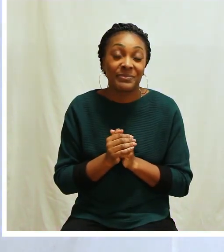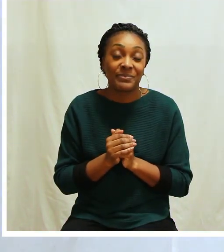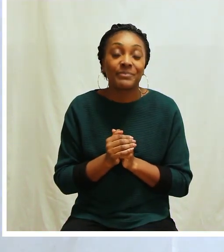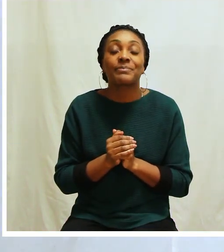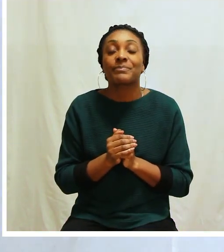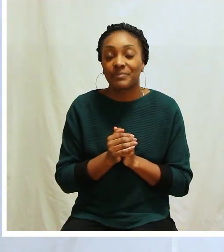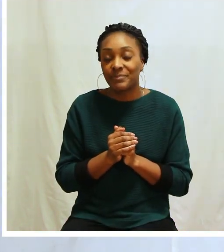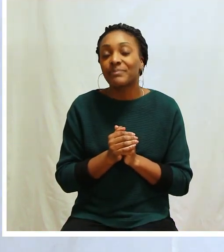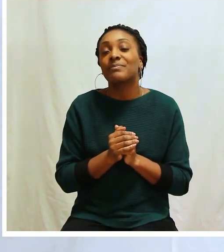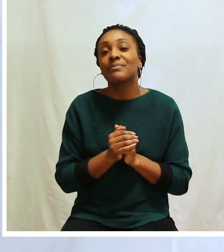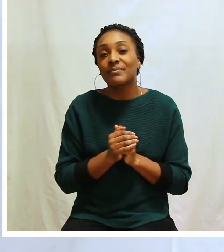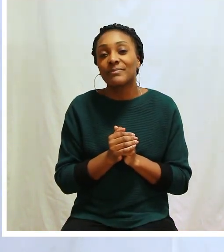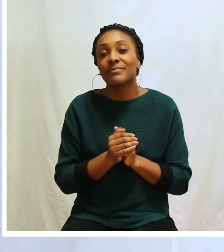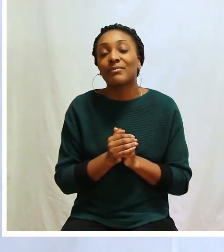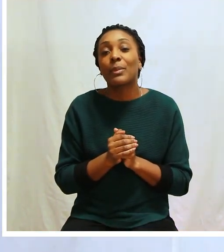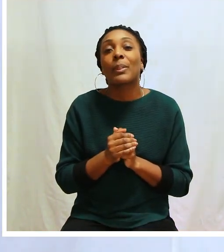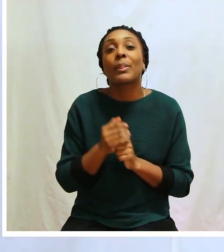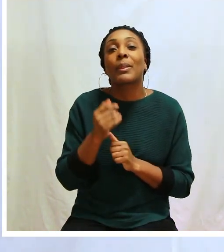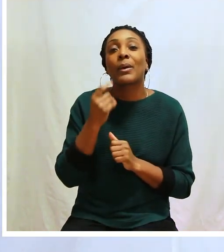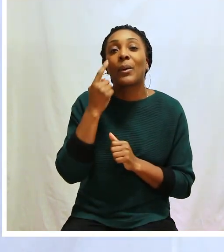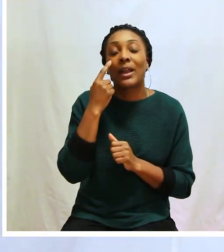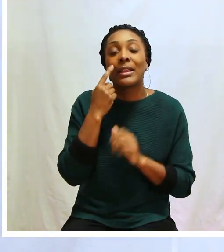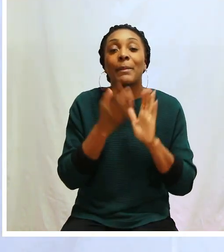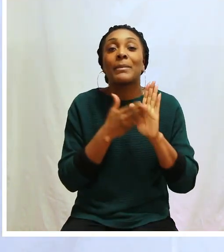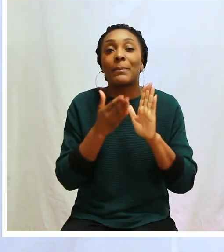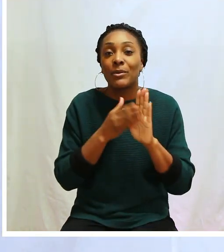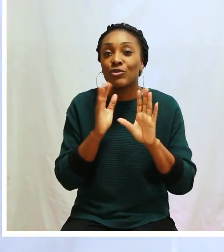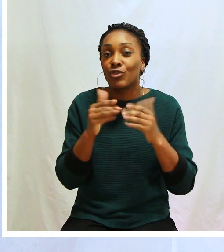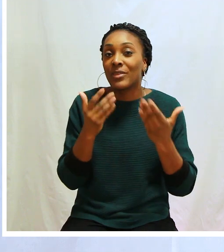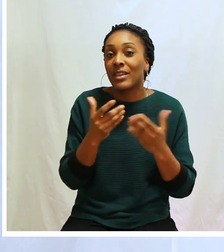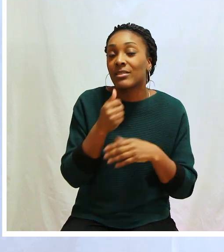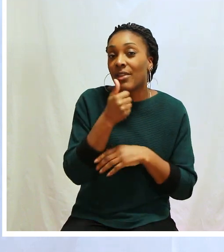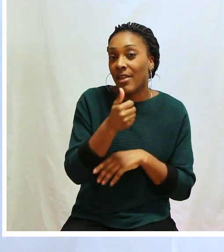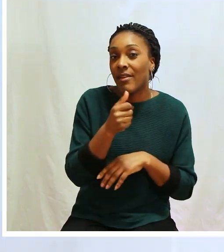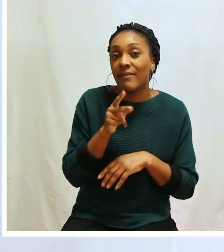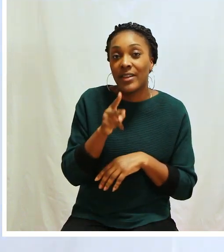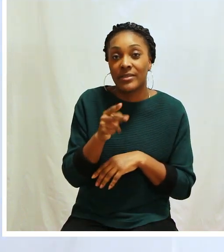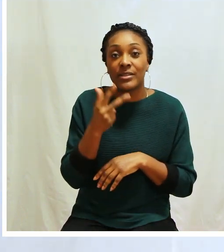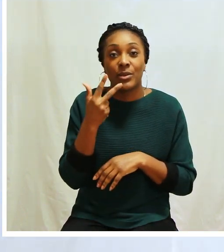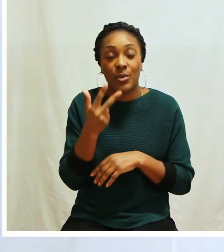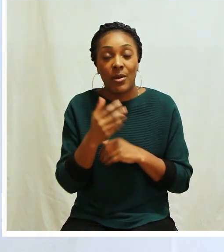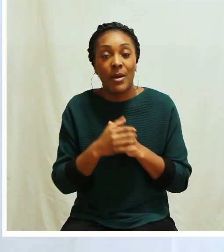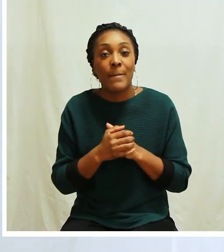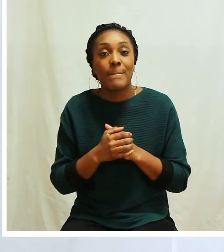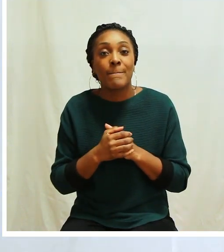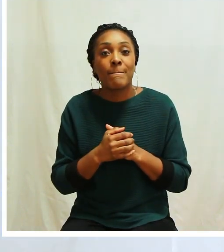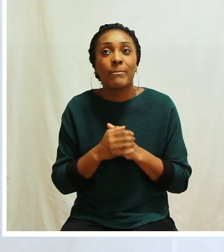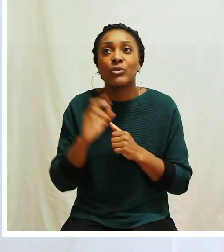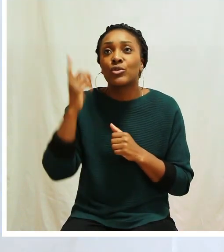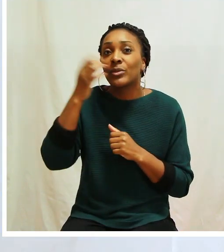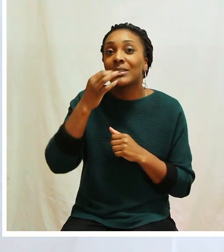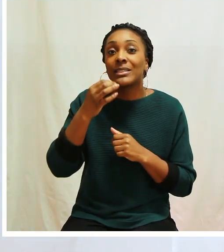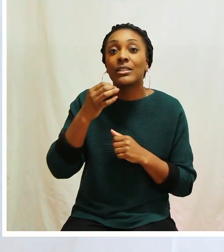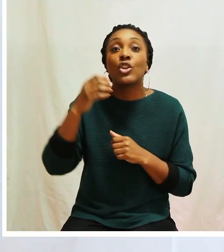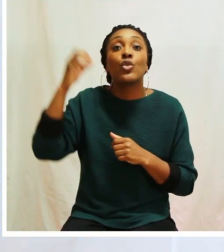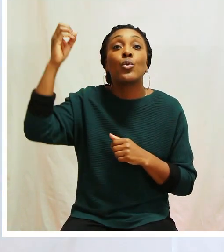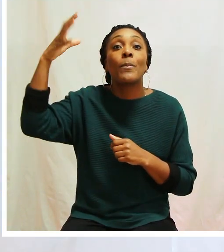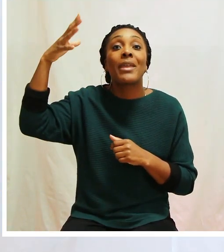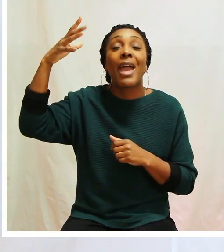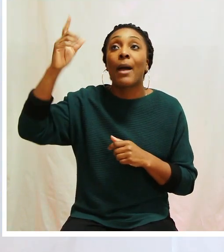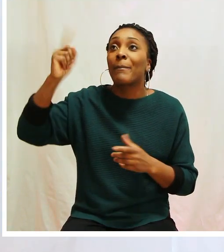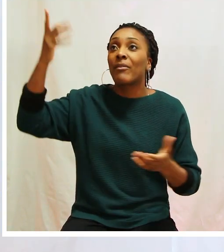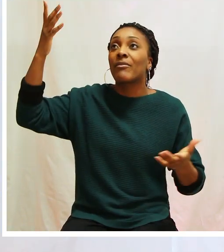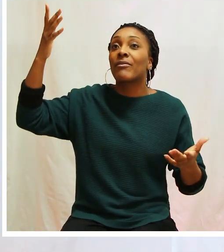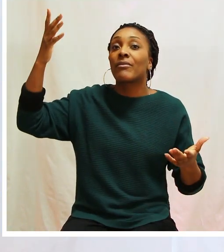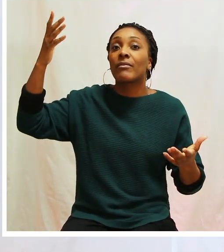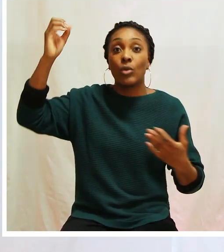Quand on regarde, les Écritures, Genèse chapitre 1, verset 3, Dieu dit que la lumière soit, et